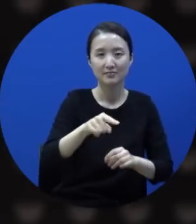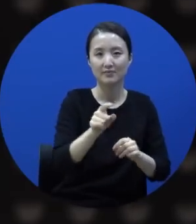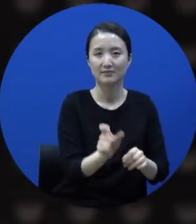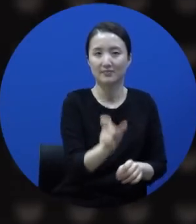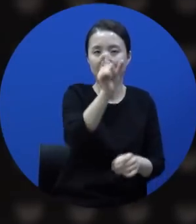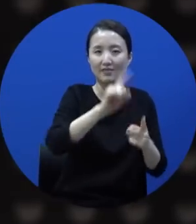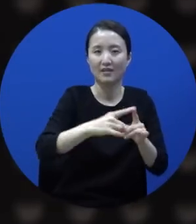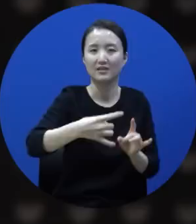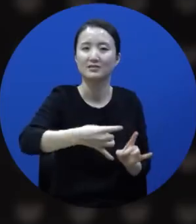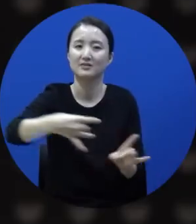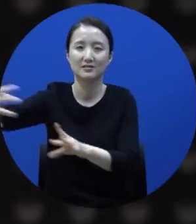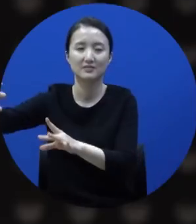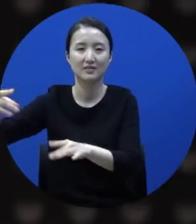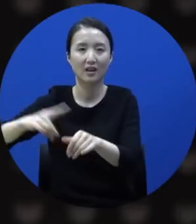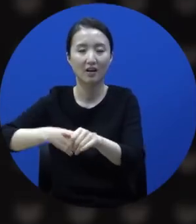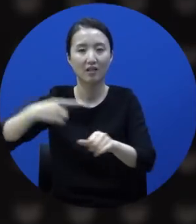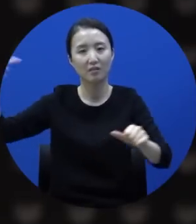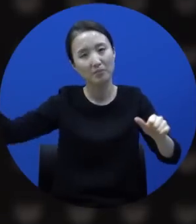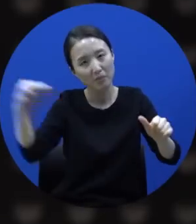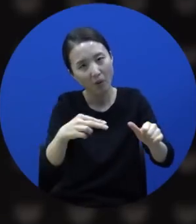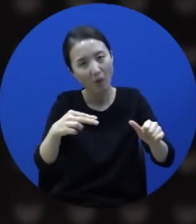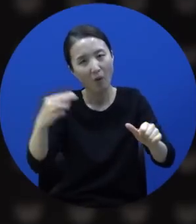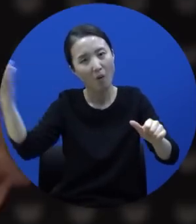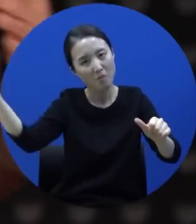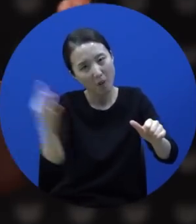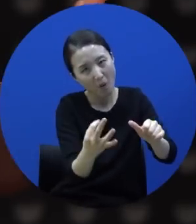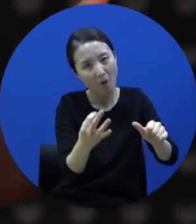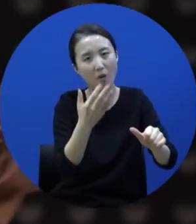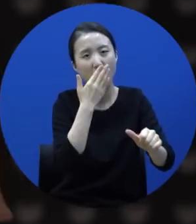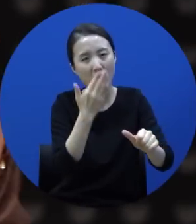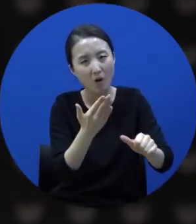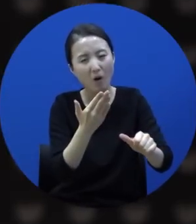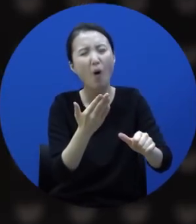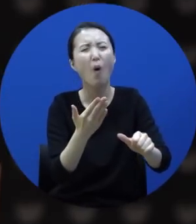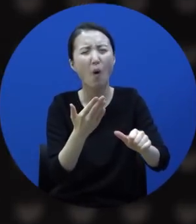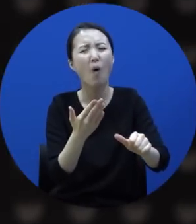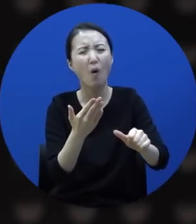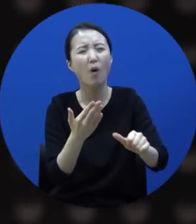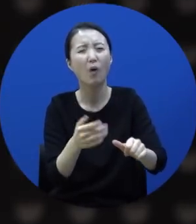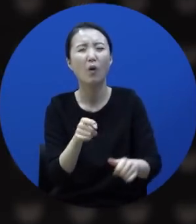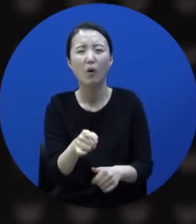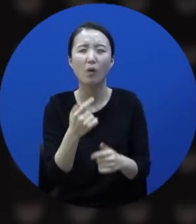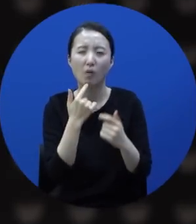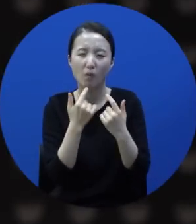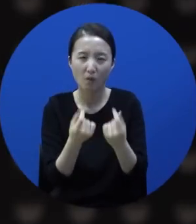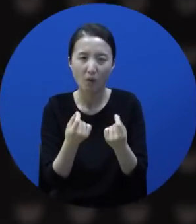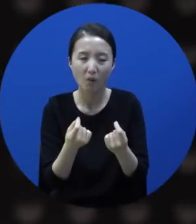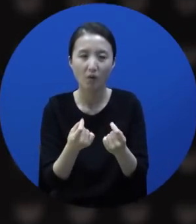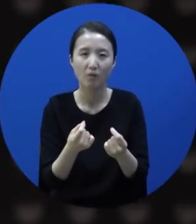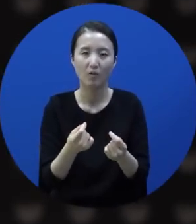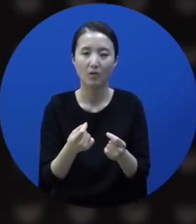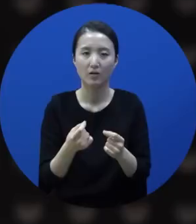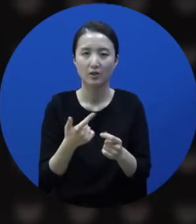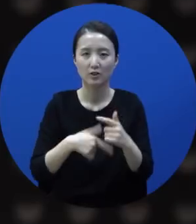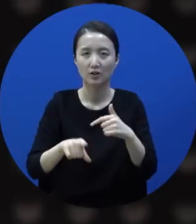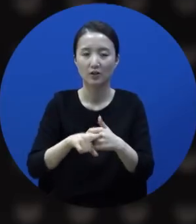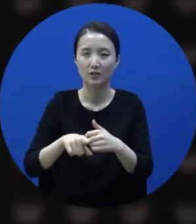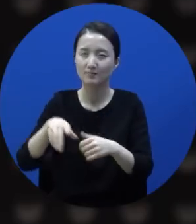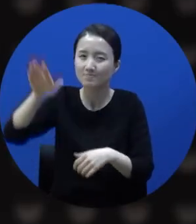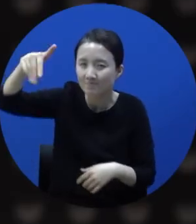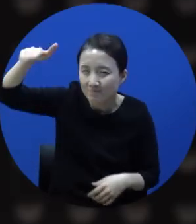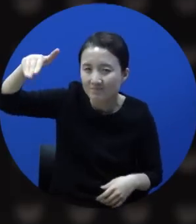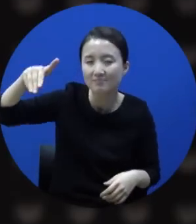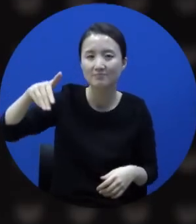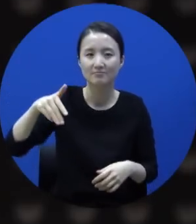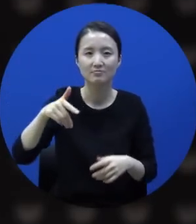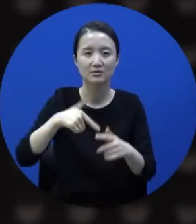근데 관계 맺기는 또 그런 거예요. 네. 여러분들이 1대1로 온전히 관계 맺고 그들에게 내가 당신에게